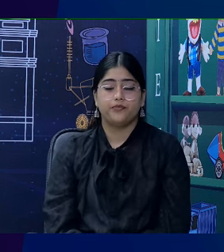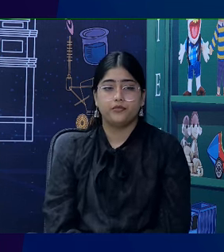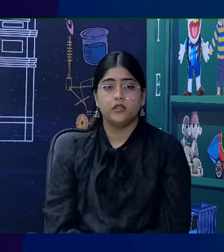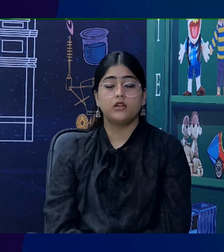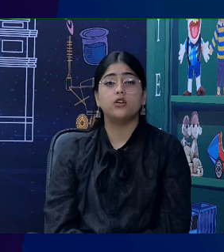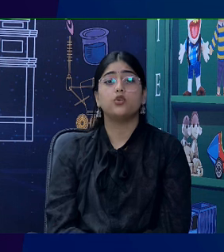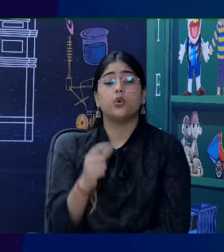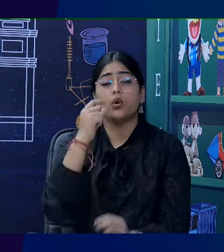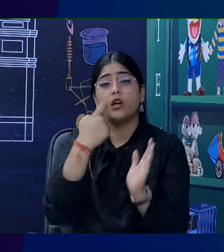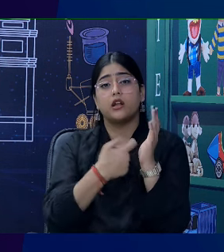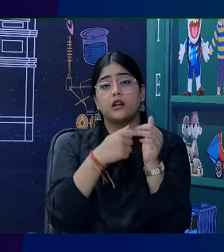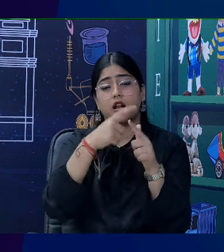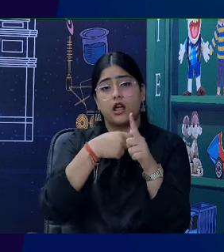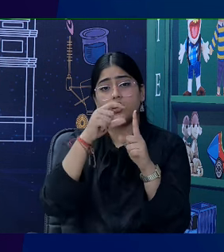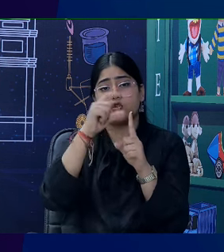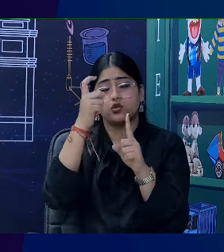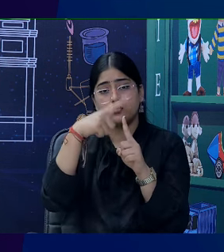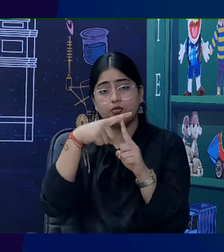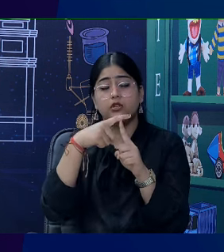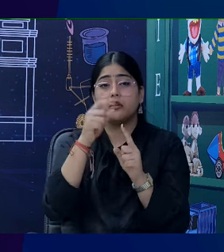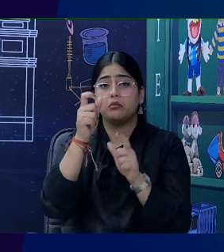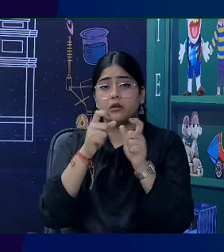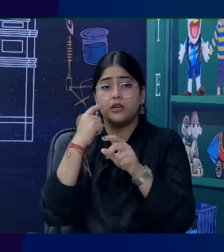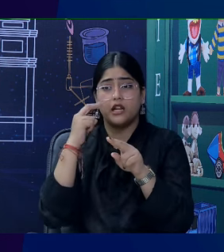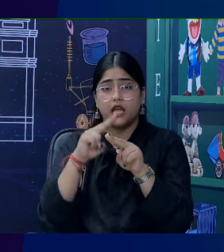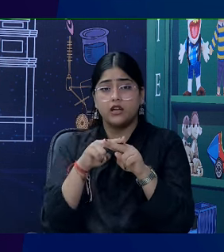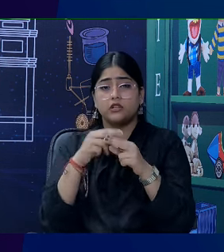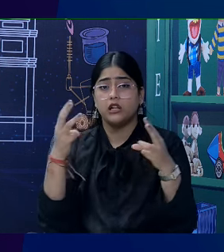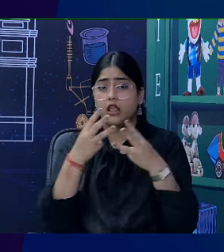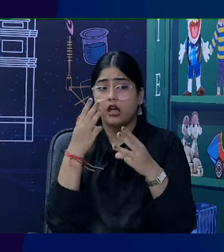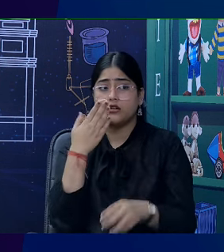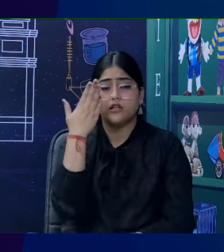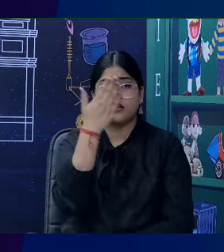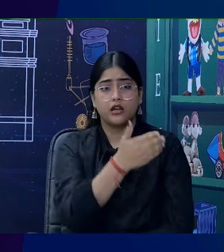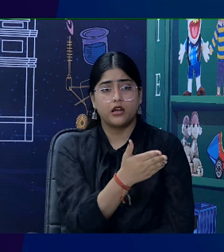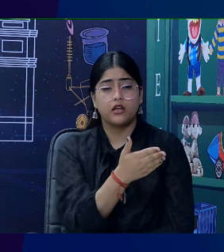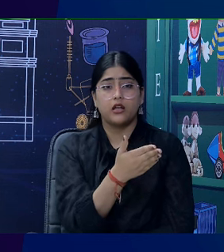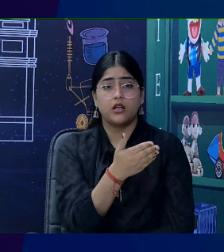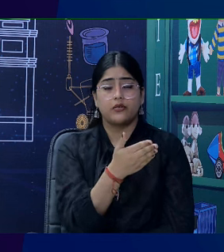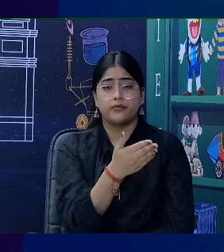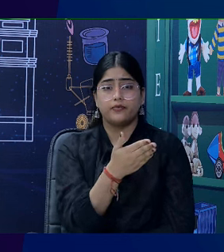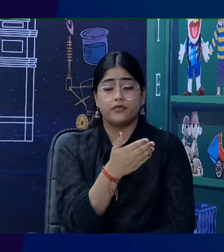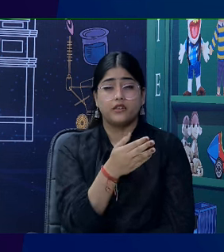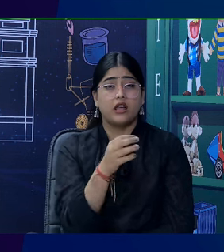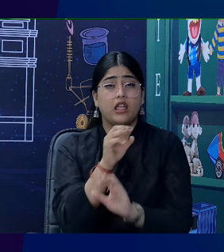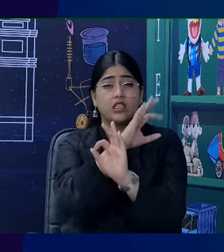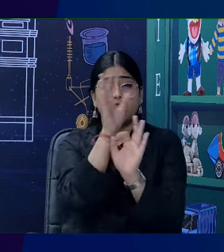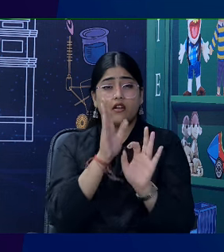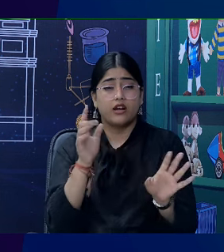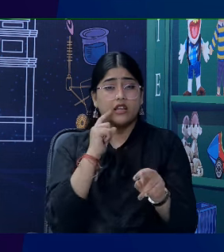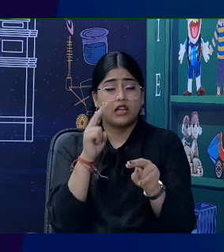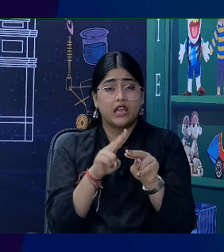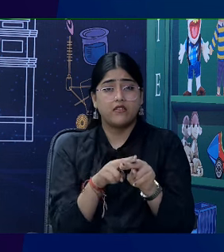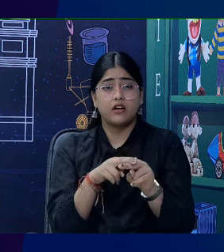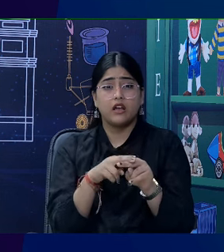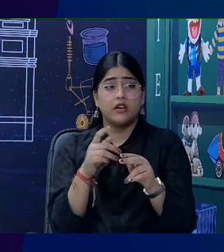राजपूत लोग लड़ाई के मैदान में जाते थे युद्ध के मैदान पर जाते थे तो ऐसा कहा जाता है कि कभी भी वो लड़ाई में अगर हारने भी लगे तभी